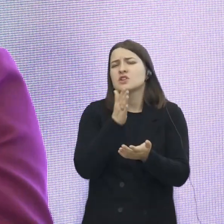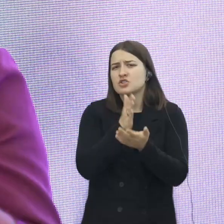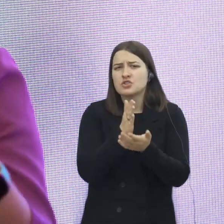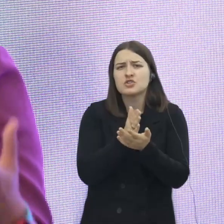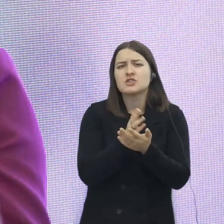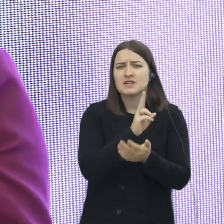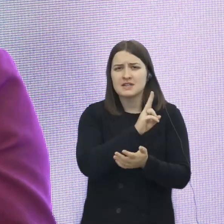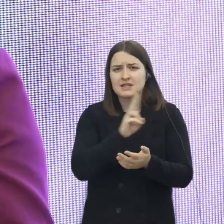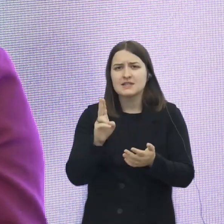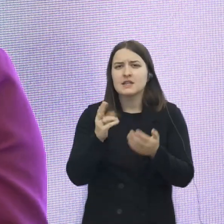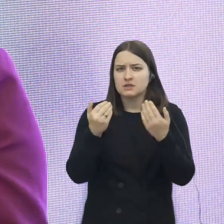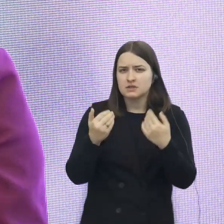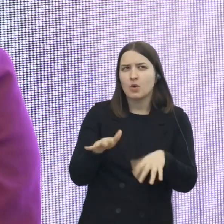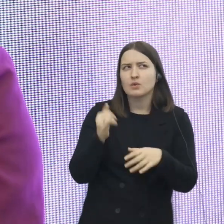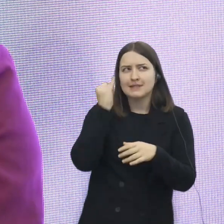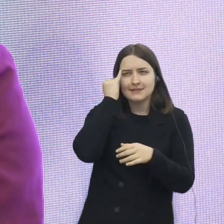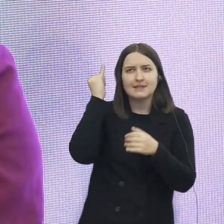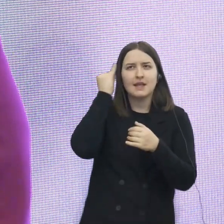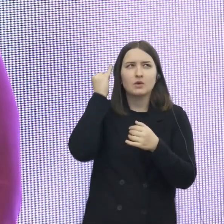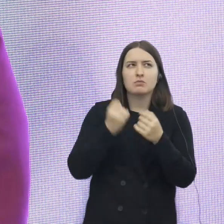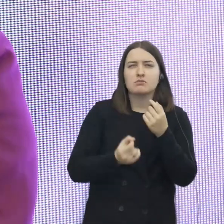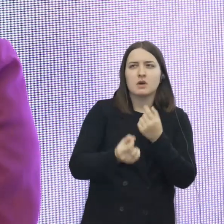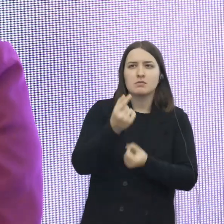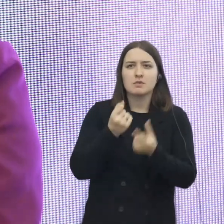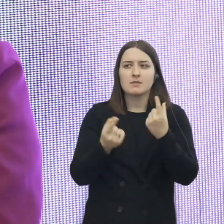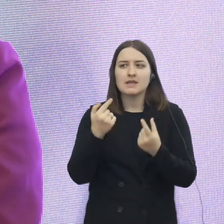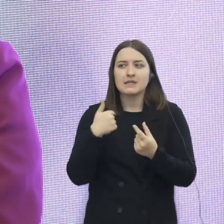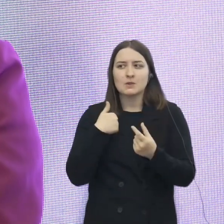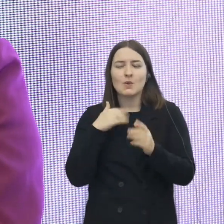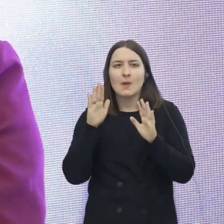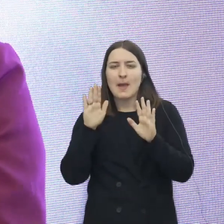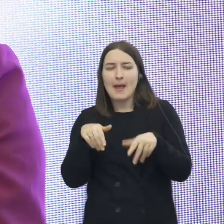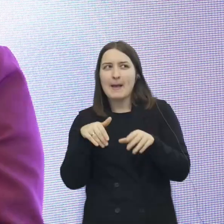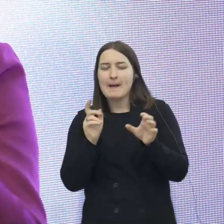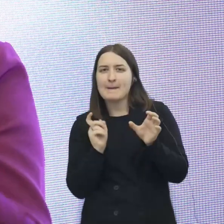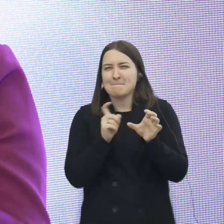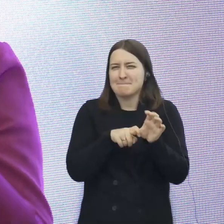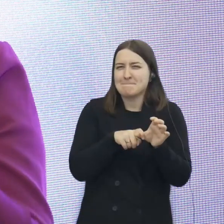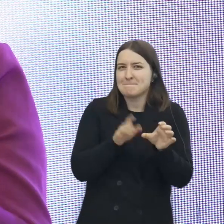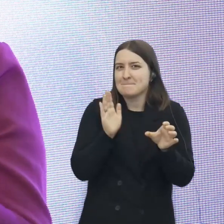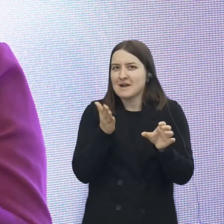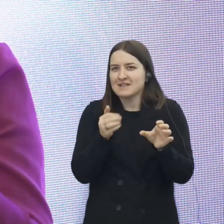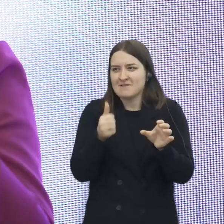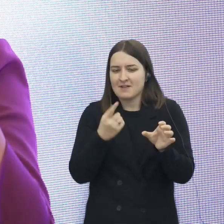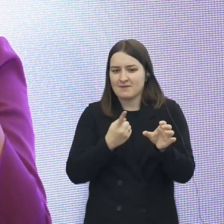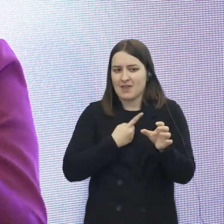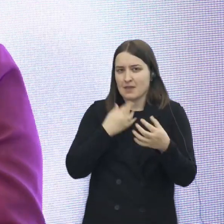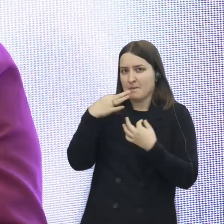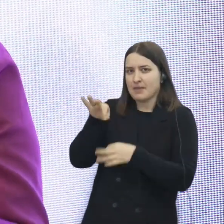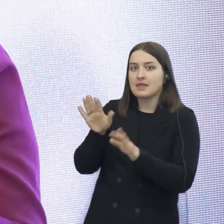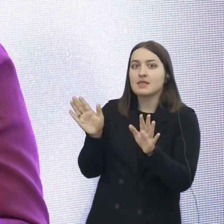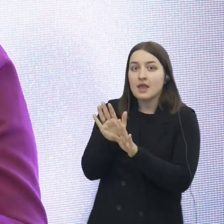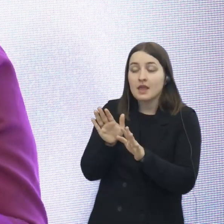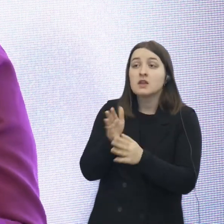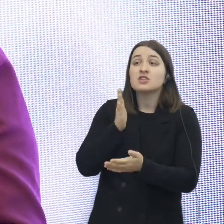galbūt jau turi šitų įvairių idėjų ir norisi tiesiog pritapti prie tos grupės. Ir gali gali, ir netgi kai kurie jauni žmonės nesutinka